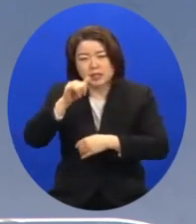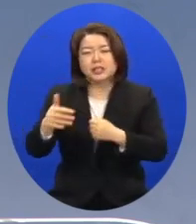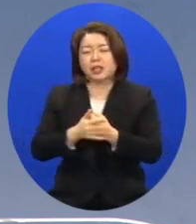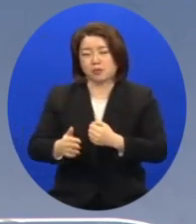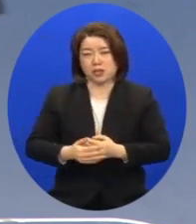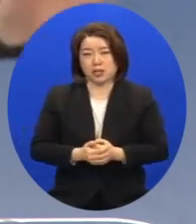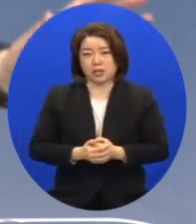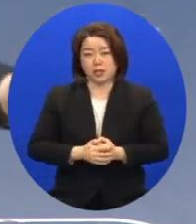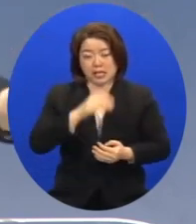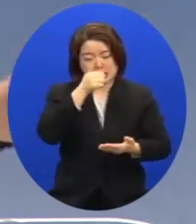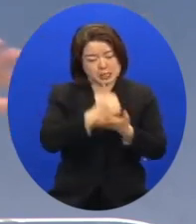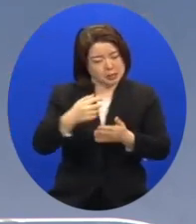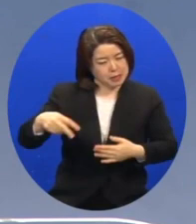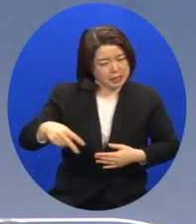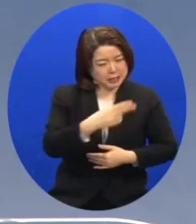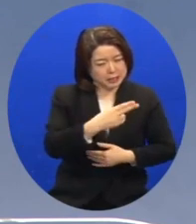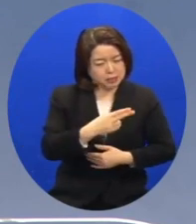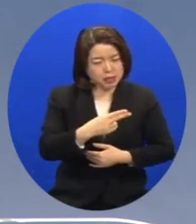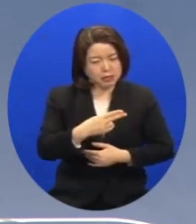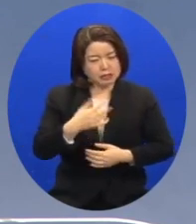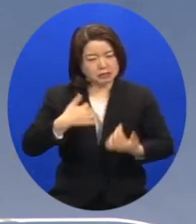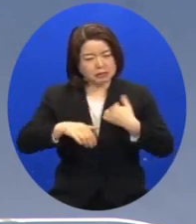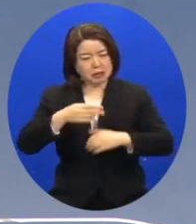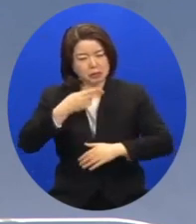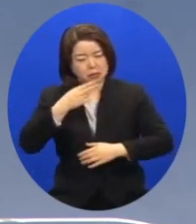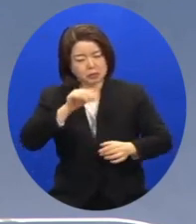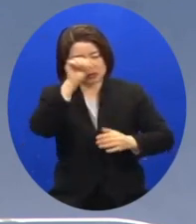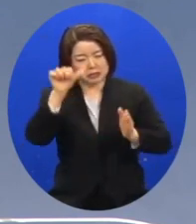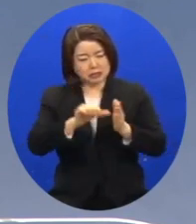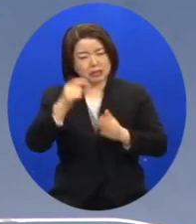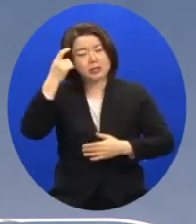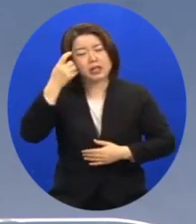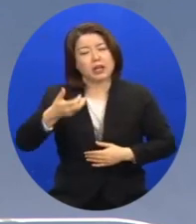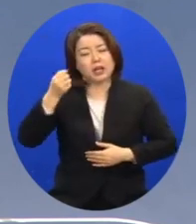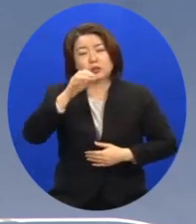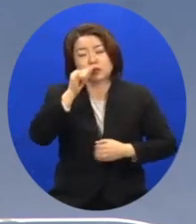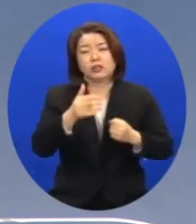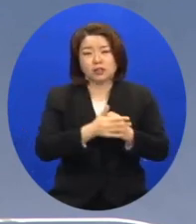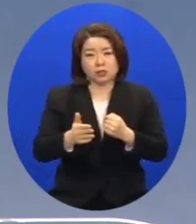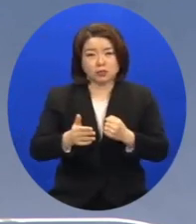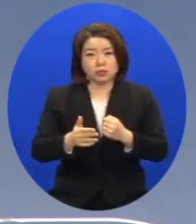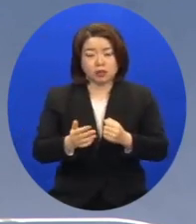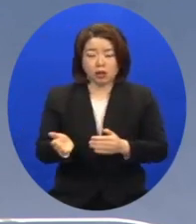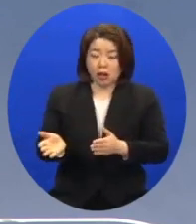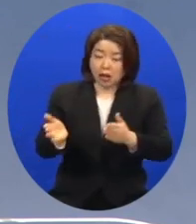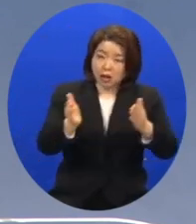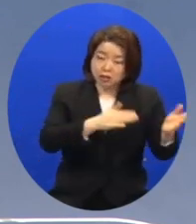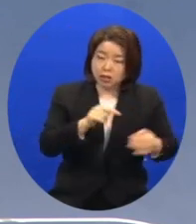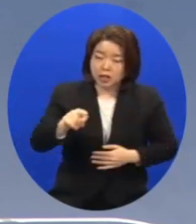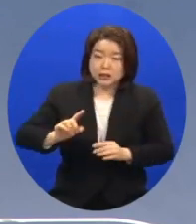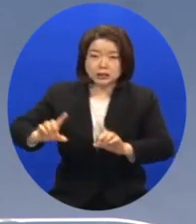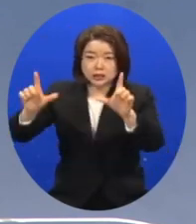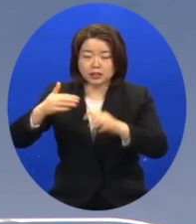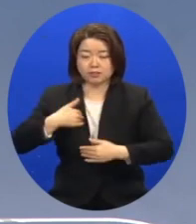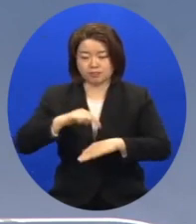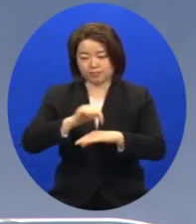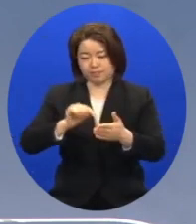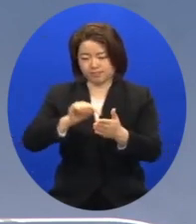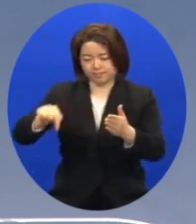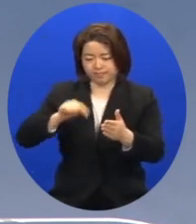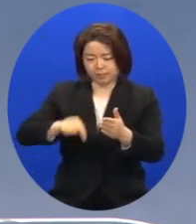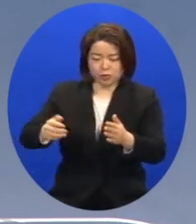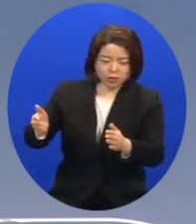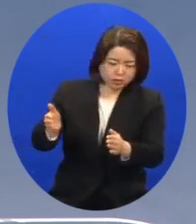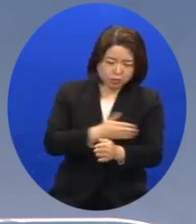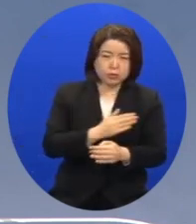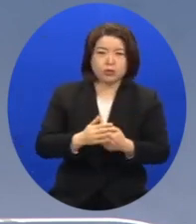버리고 사는 것은 재미없는 인생이라고 생각하고 이기 때문에 근데 그날은 제 마음 속에서 부터 죄에